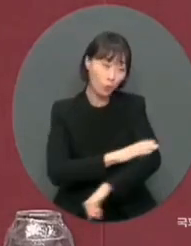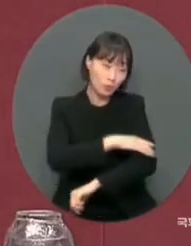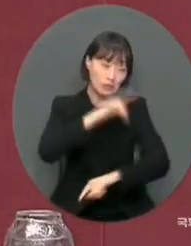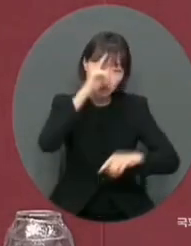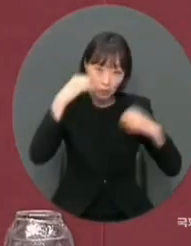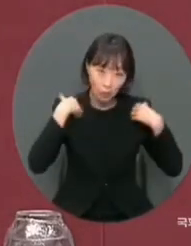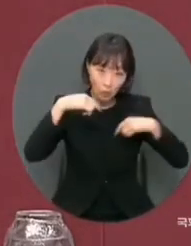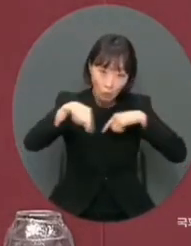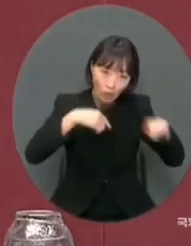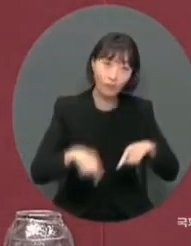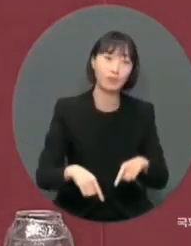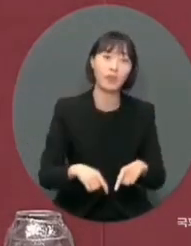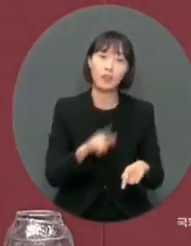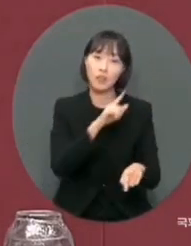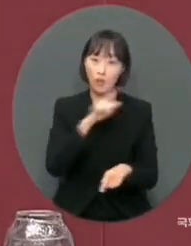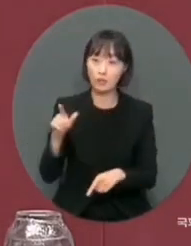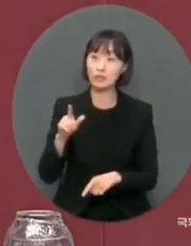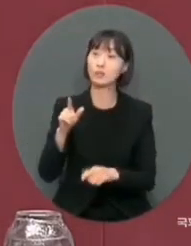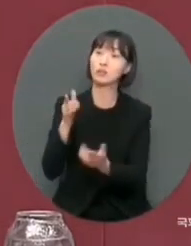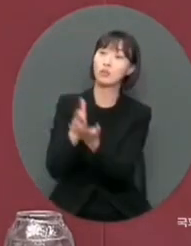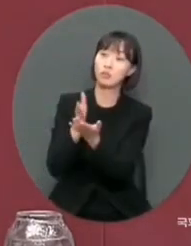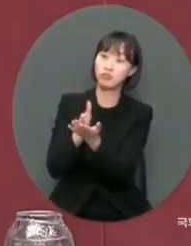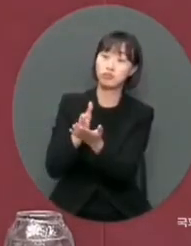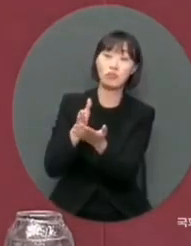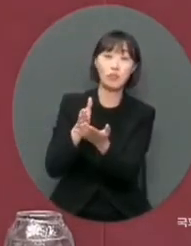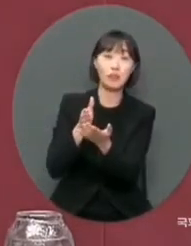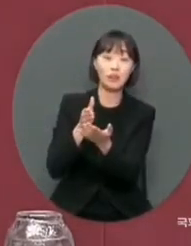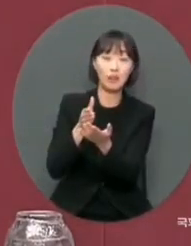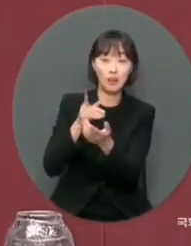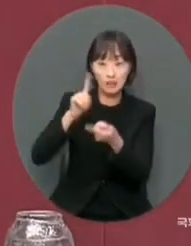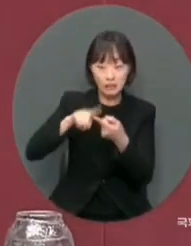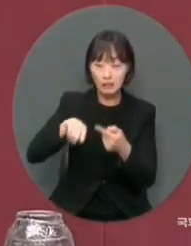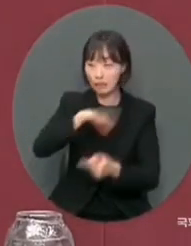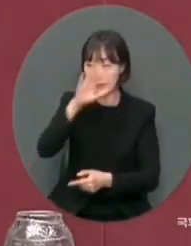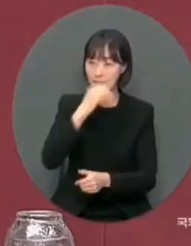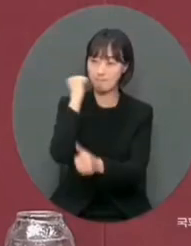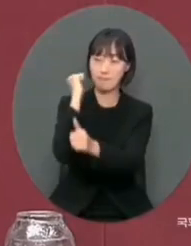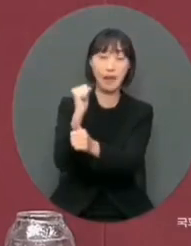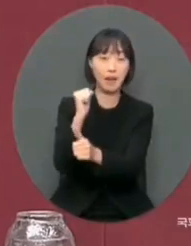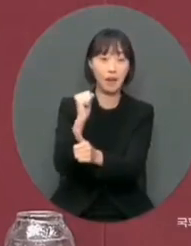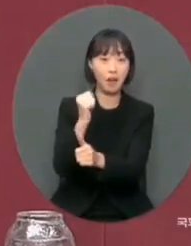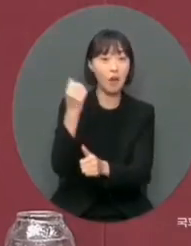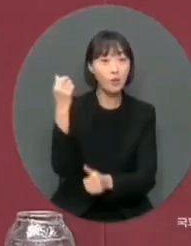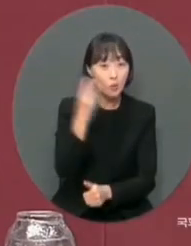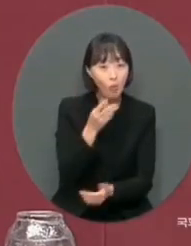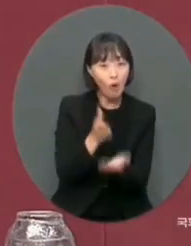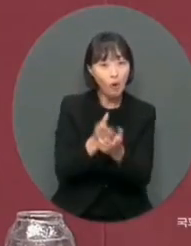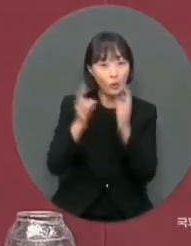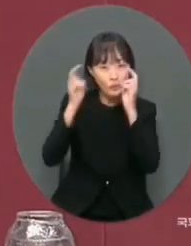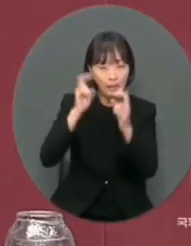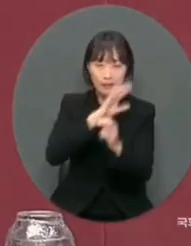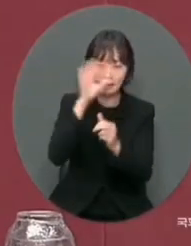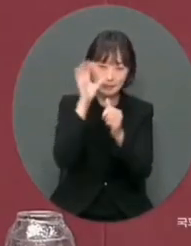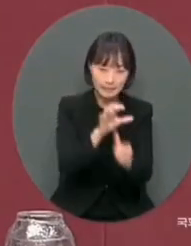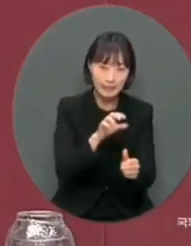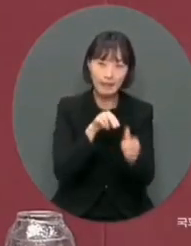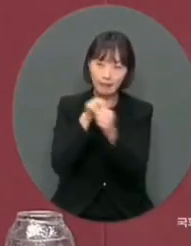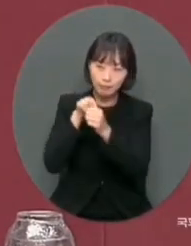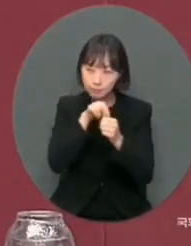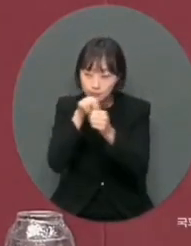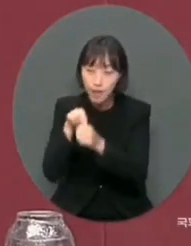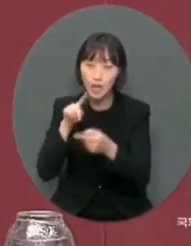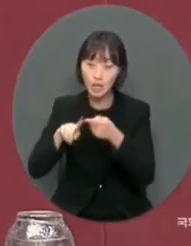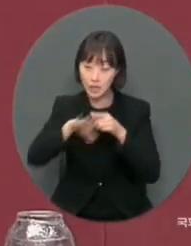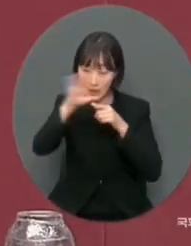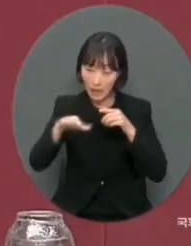정부 비판 보도를 불건전으로 낙인 찍었습니다. 언론사에 대한 사찰 내용들도 일목요연하게 적시돼 있습니다. 그리고 이